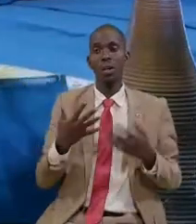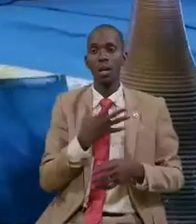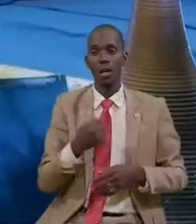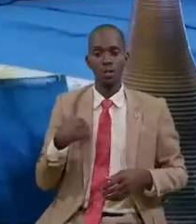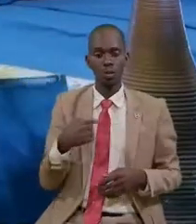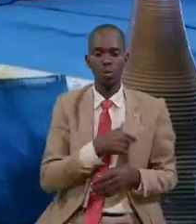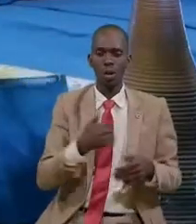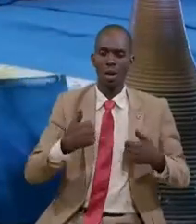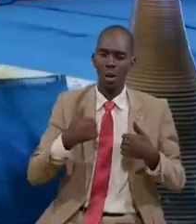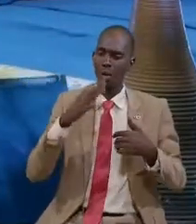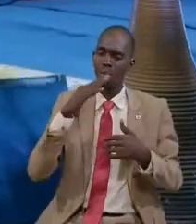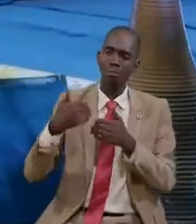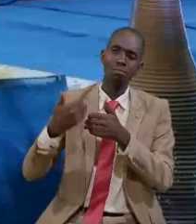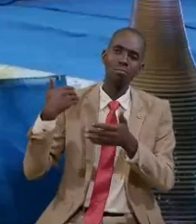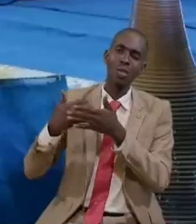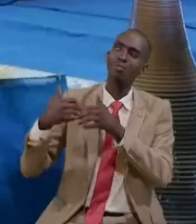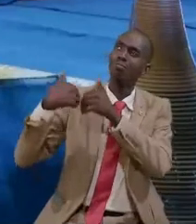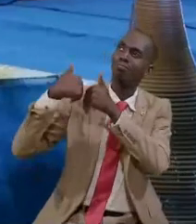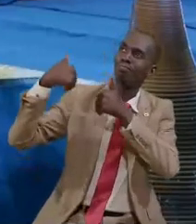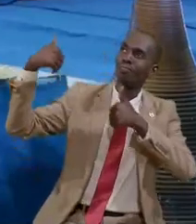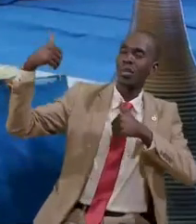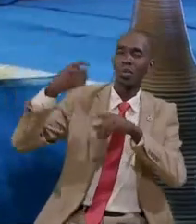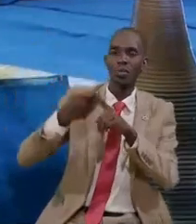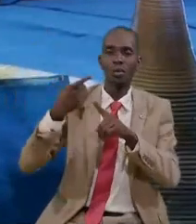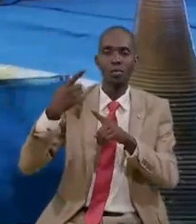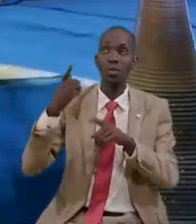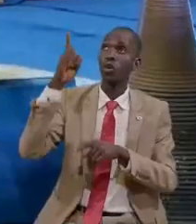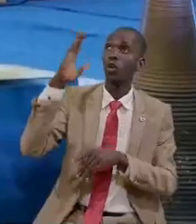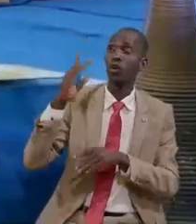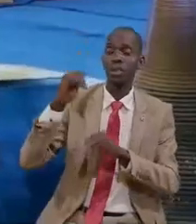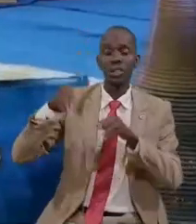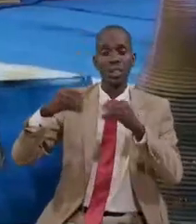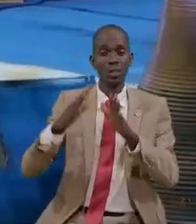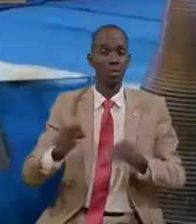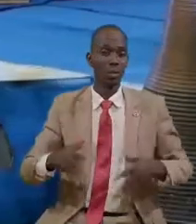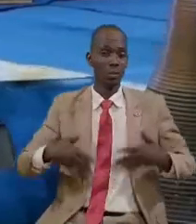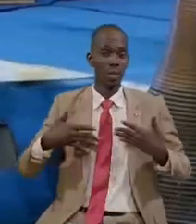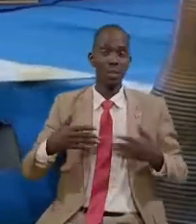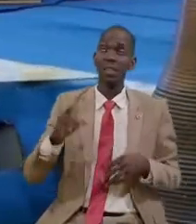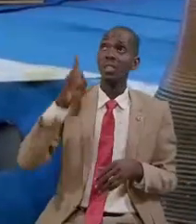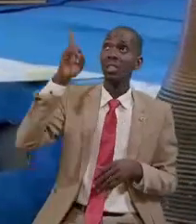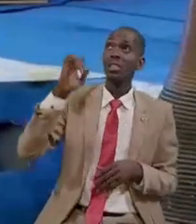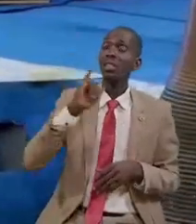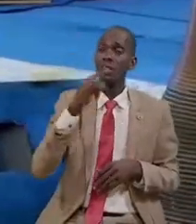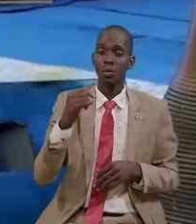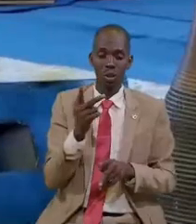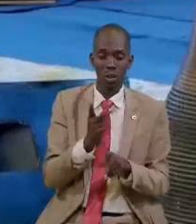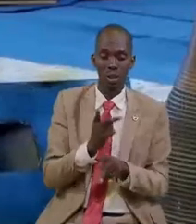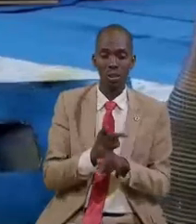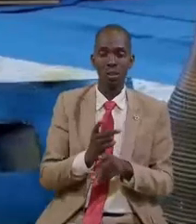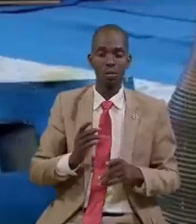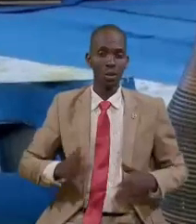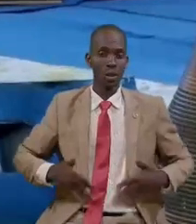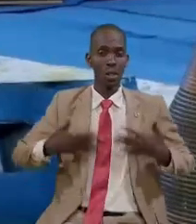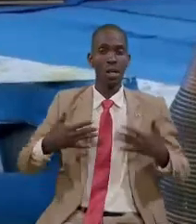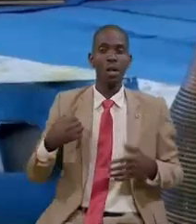séparés d'avec Dieu qui donne la vie. Dieu est celui qui soutient la vie et